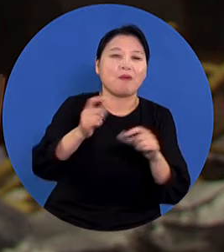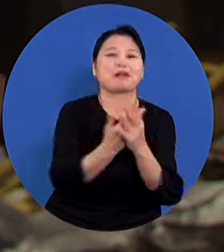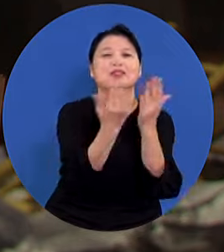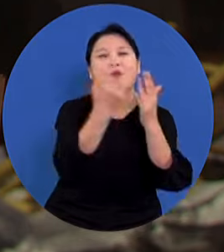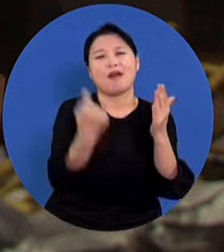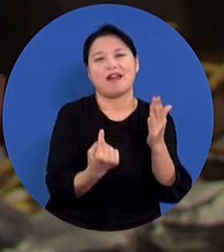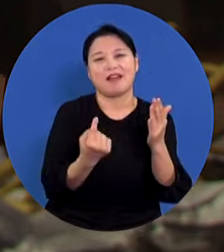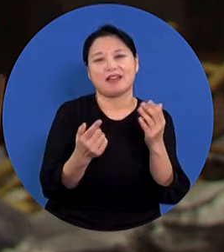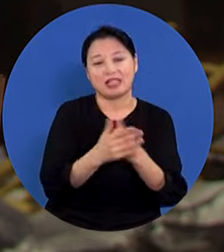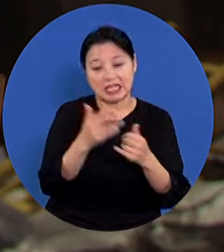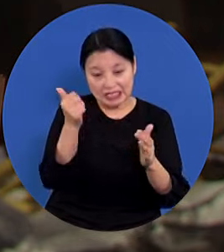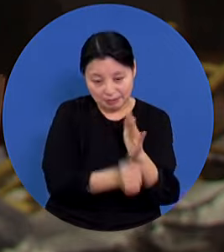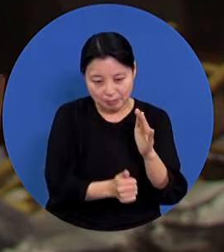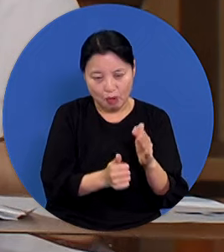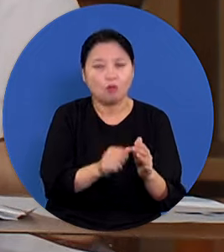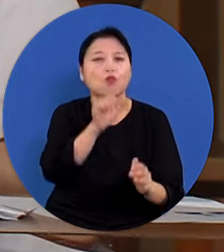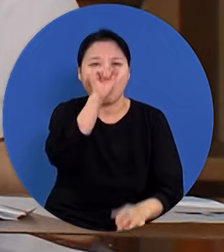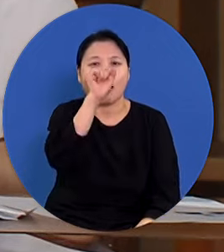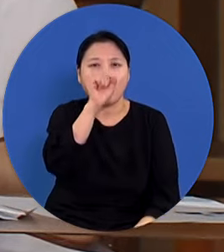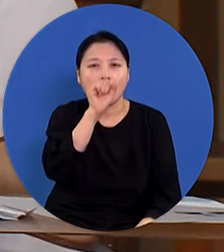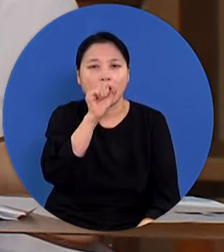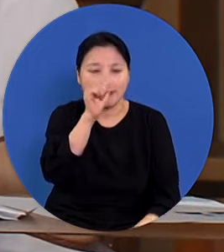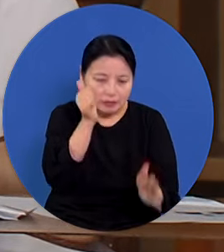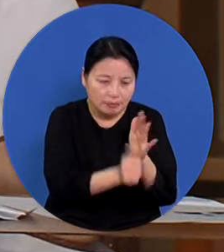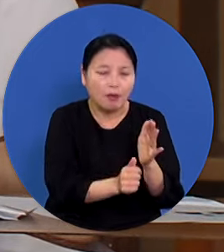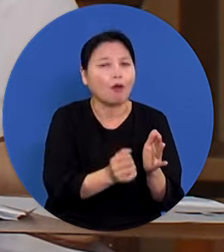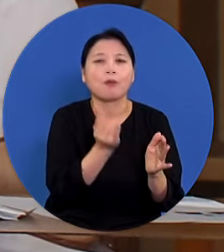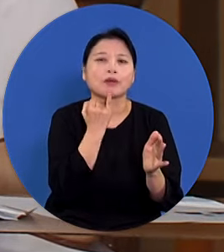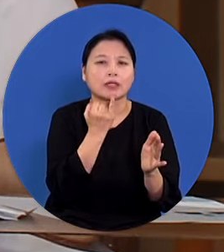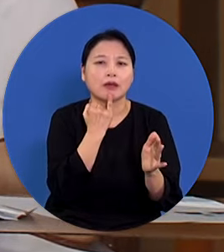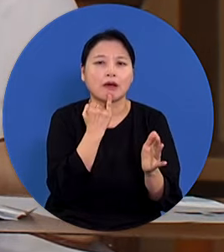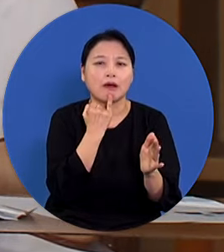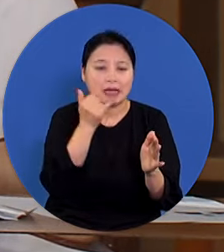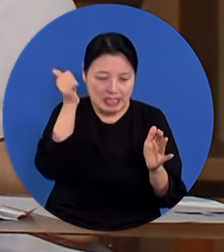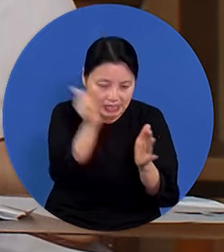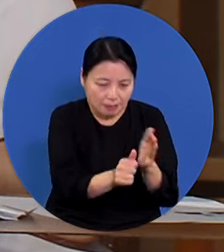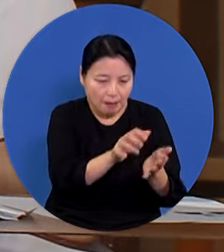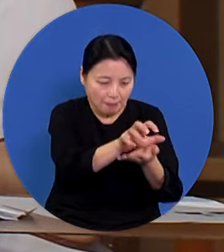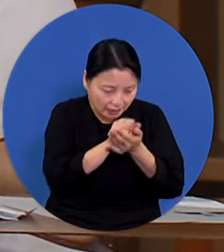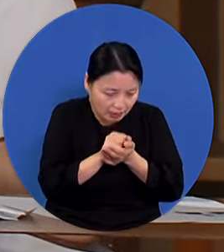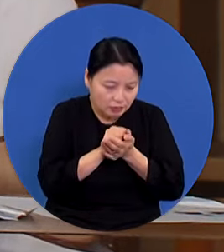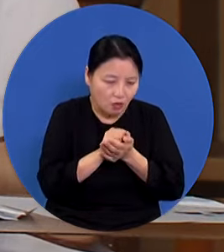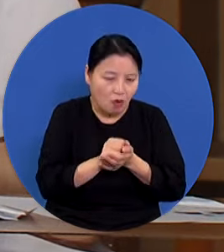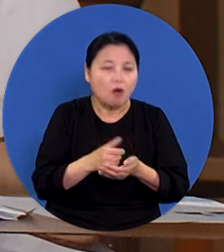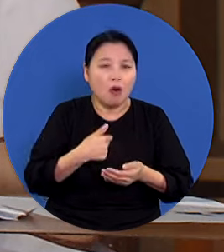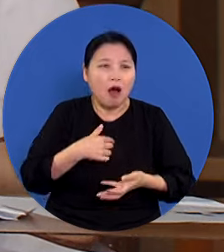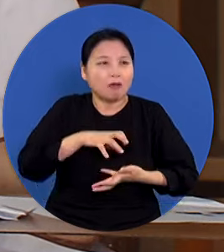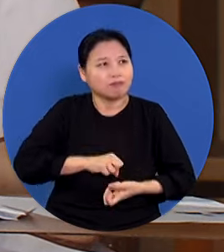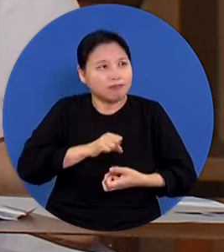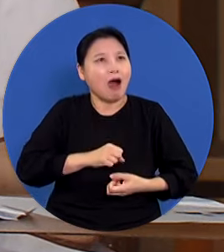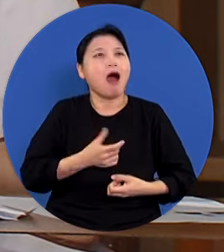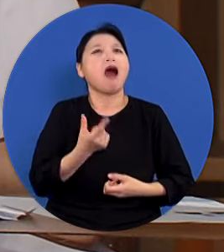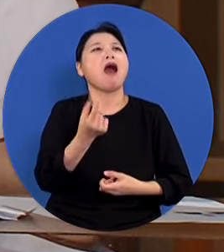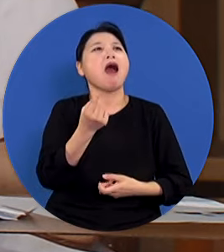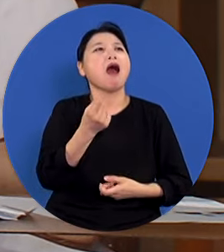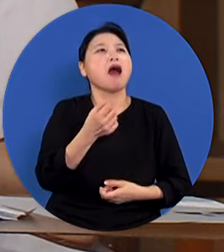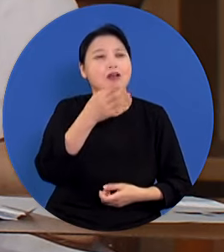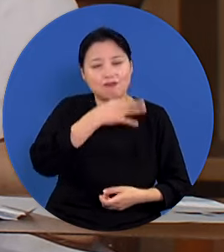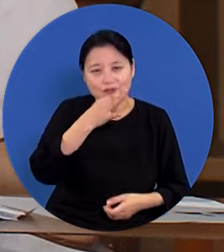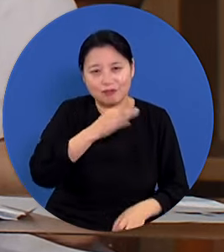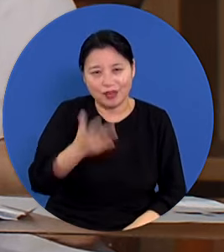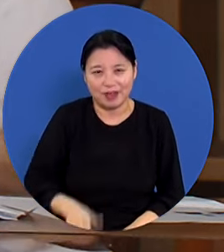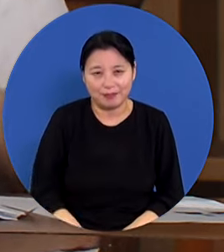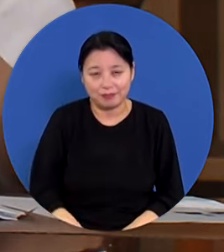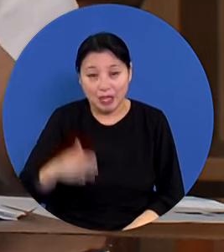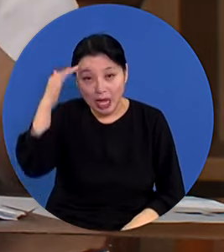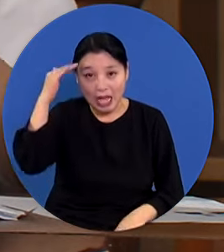그래서 실패는 기꺼이 내가 받아들여서 오히려 활용할 수 있는 그러니까 우리나라에서 실패라는 단어를